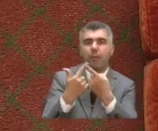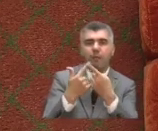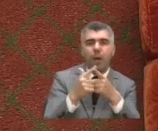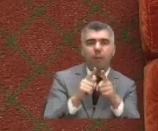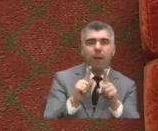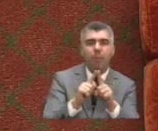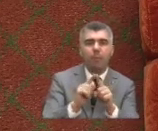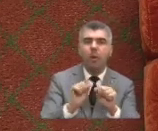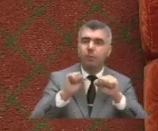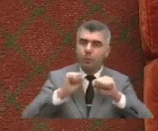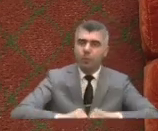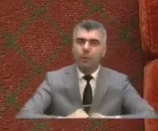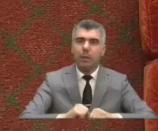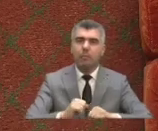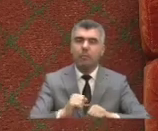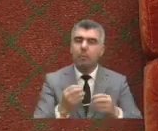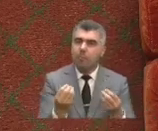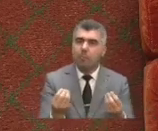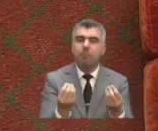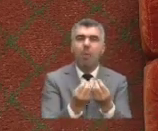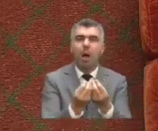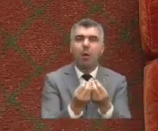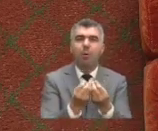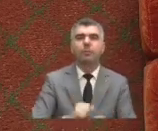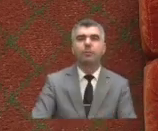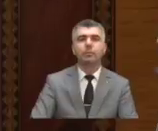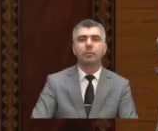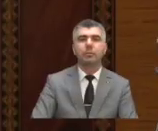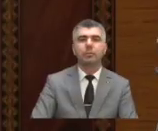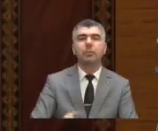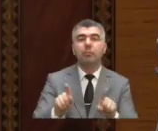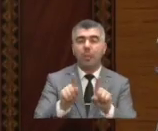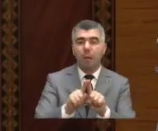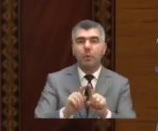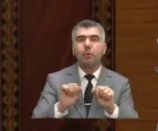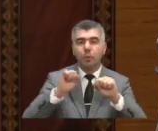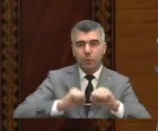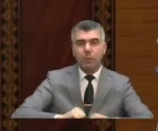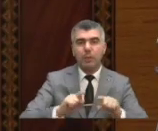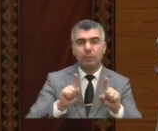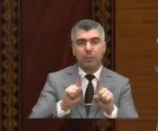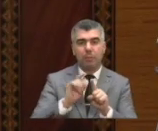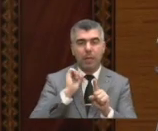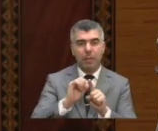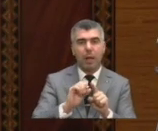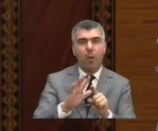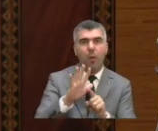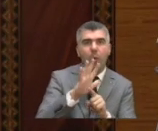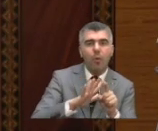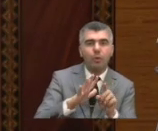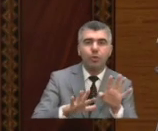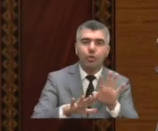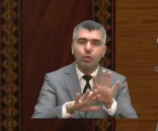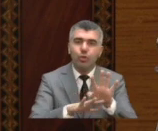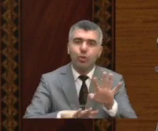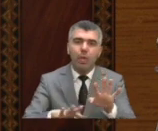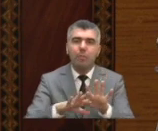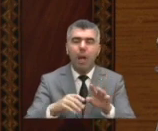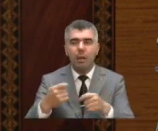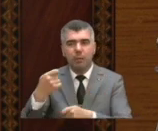وامكانيات الذاتيه وبشكل يسمح بتعزيز مناعه منظومتنا الاجتماعيه